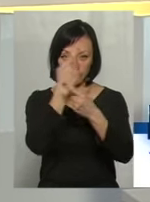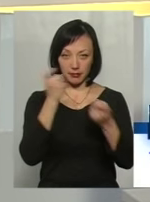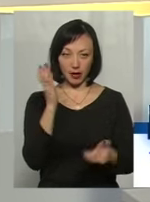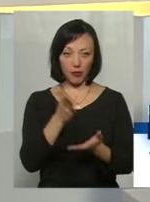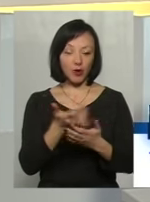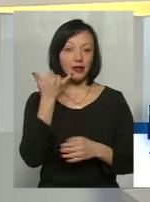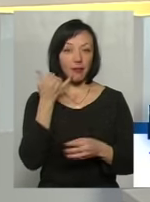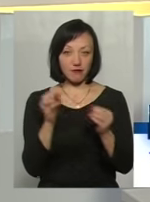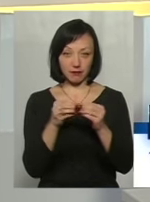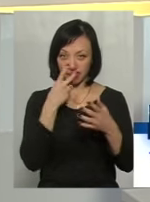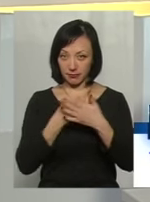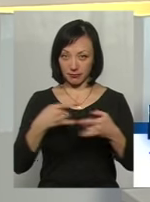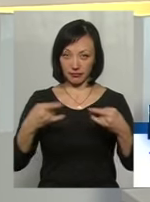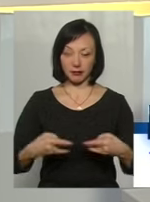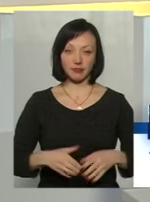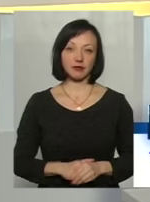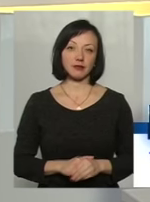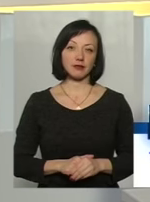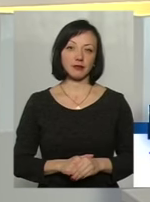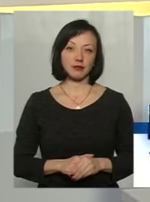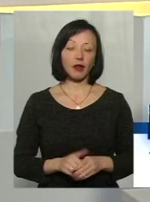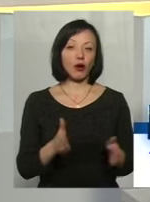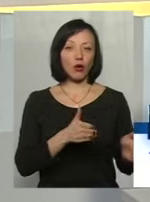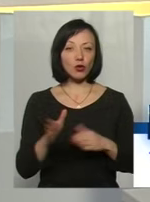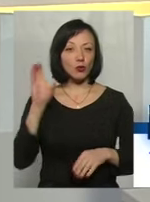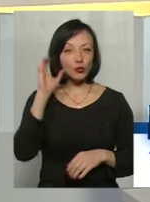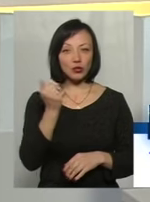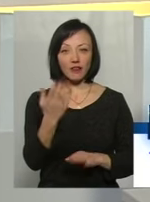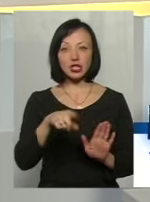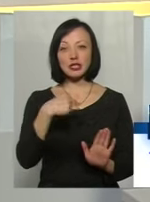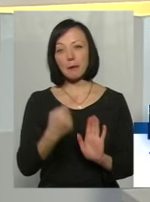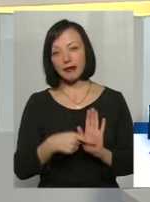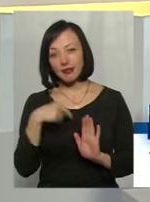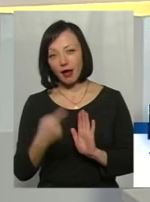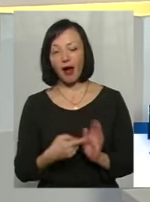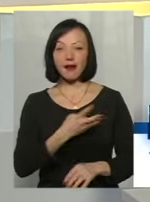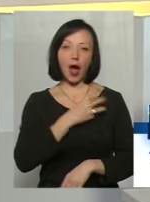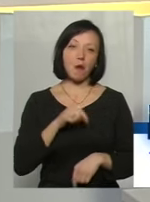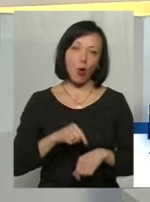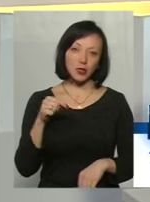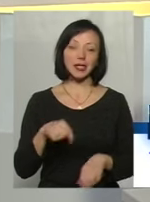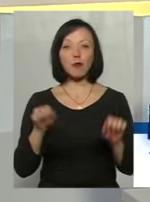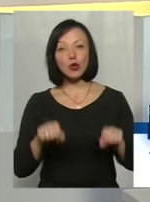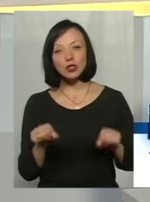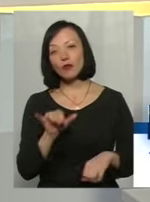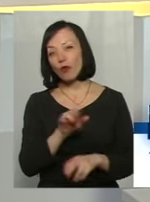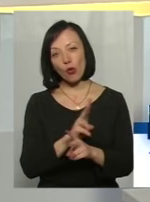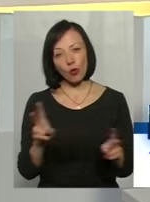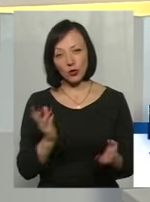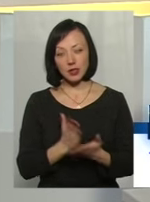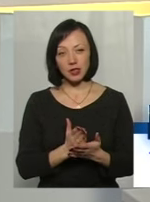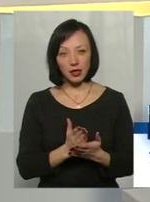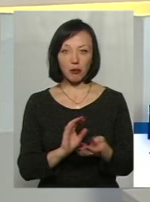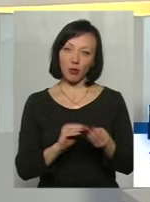ефірі, тож долучайтесь до розмови, ми готові почути ваші запитання, ваші емоції, можливо, в когось виникли